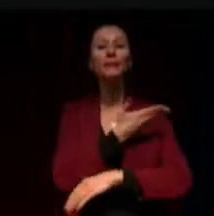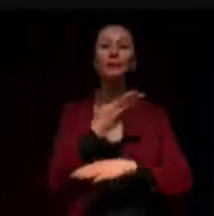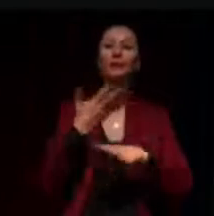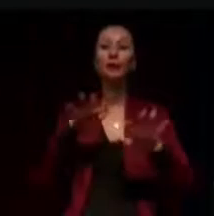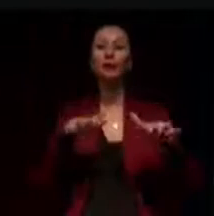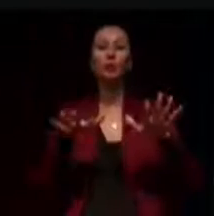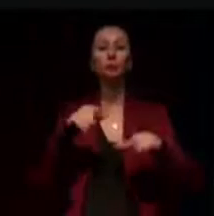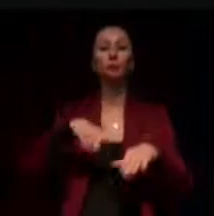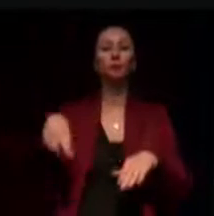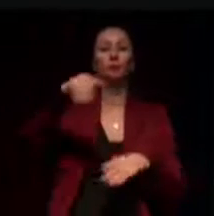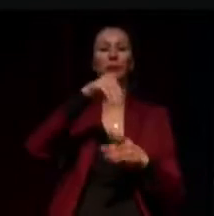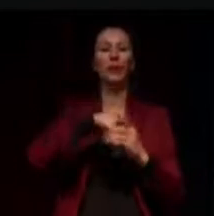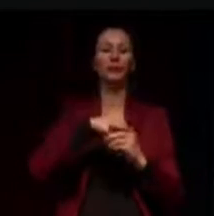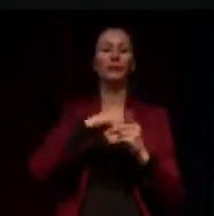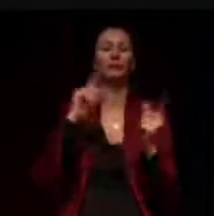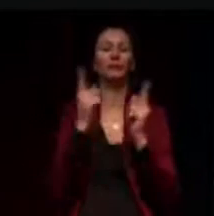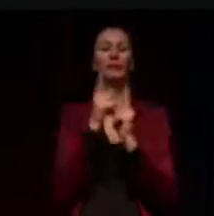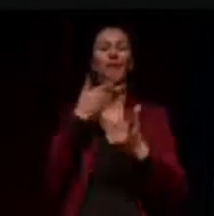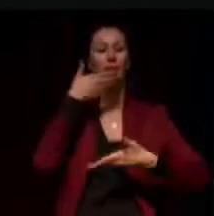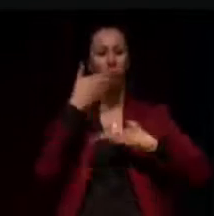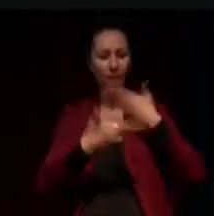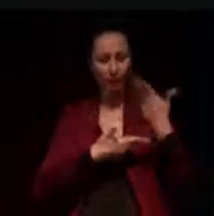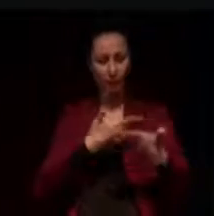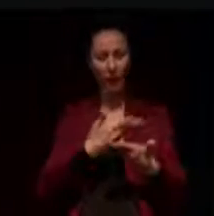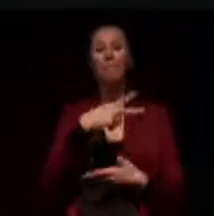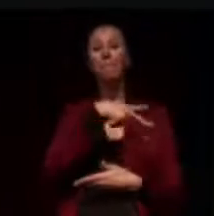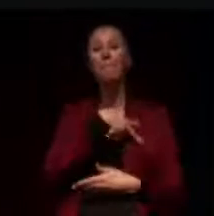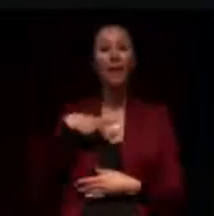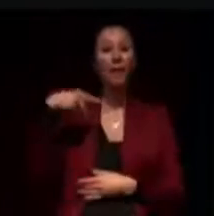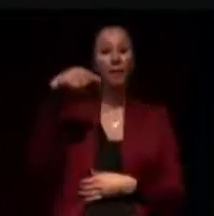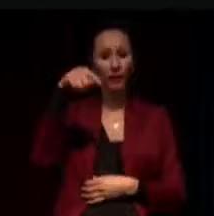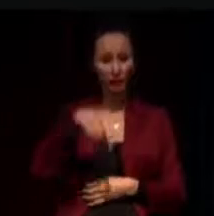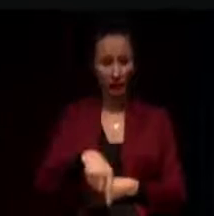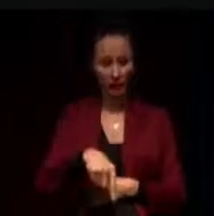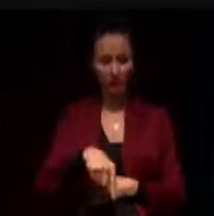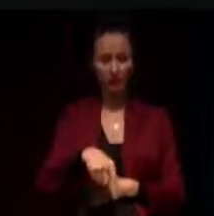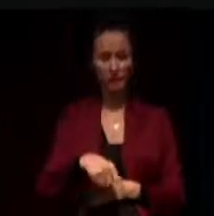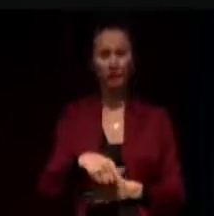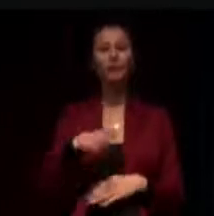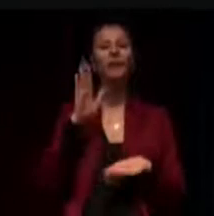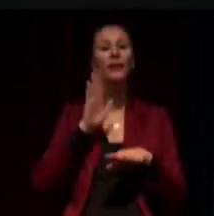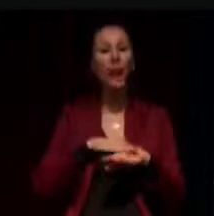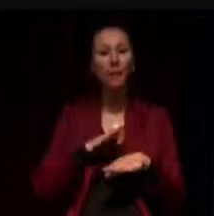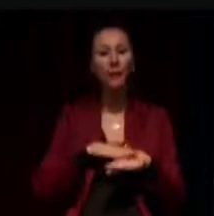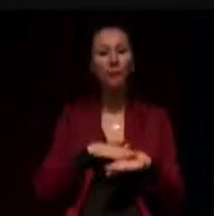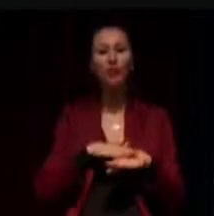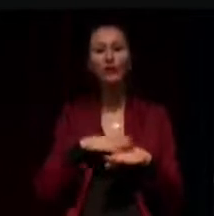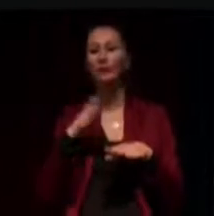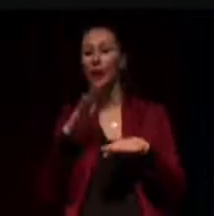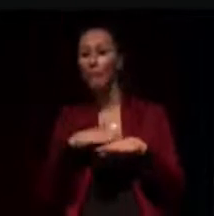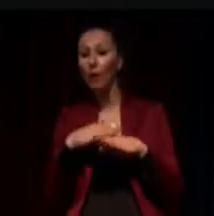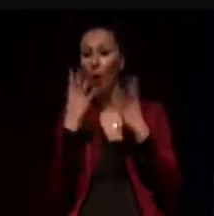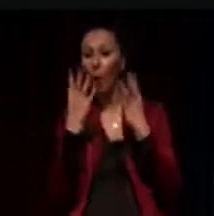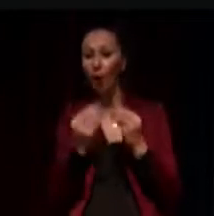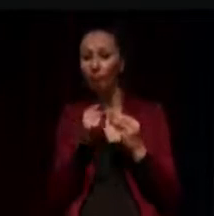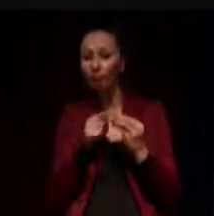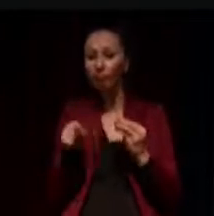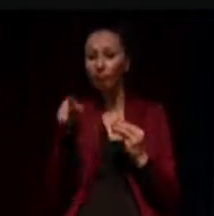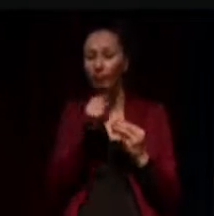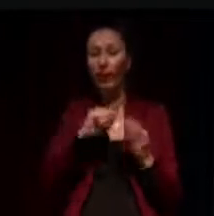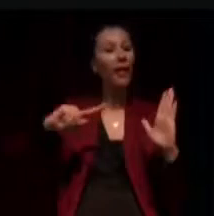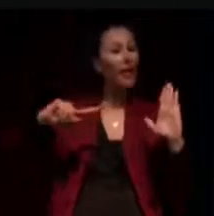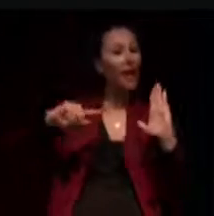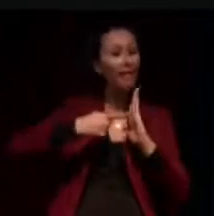durum değerlendirmesine girdikten sonra, belediyemizde yapılmış, yapılmakta olan